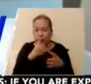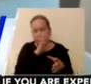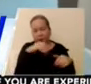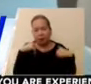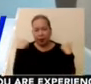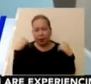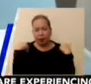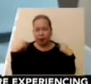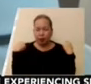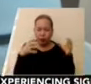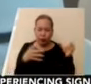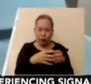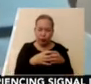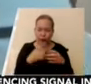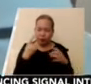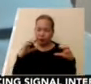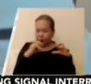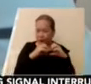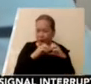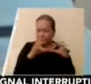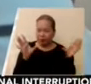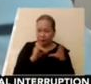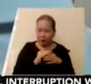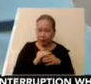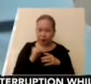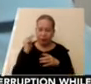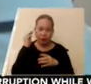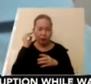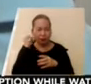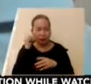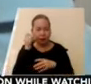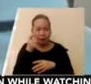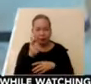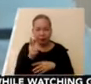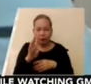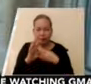News, Mark Salazar, Nakatutok 24 Oras.